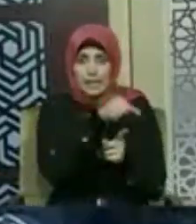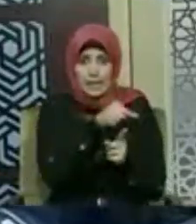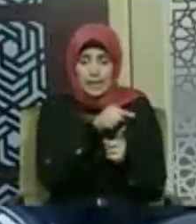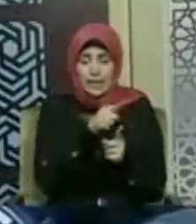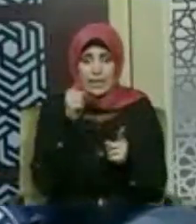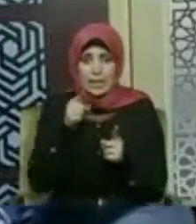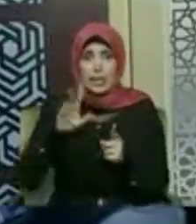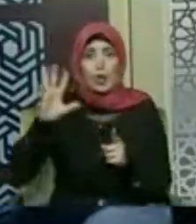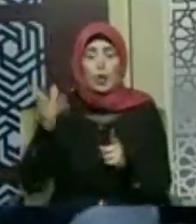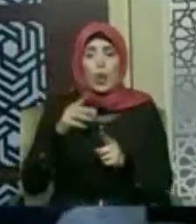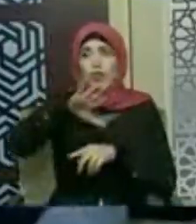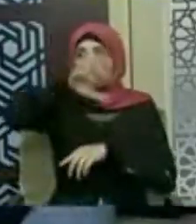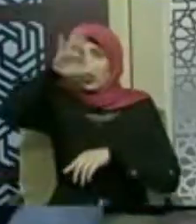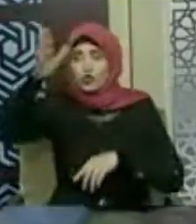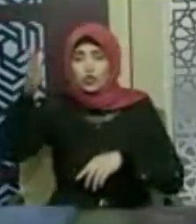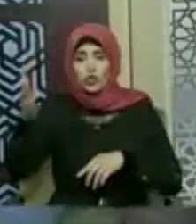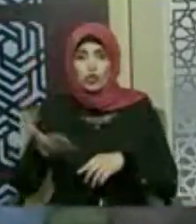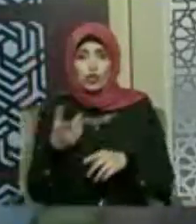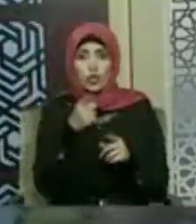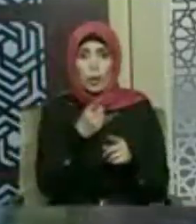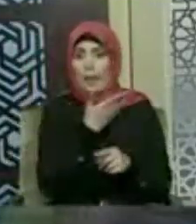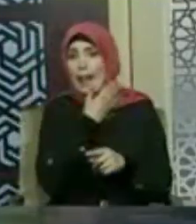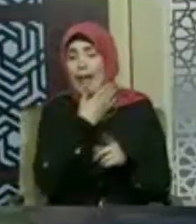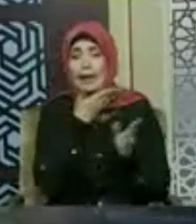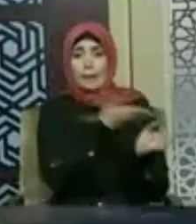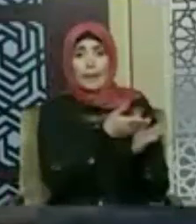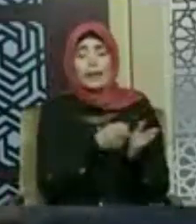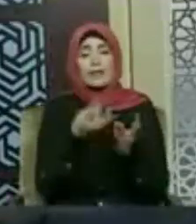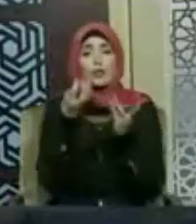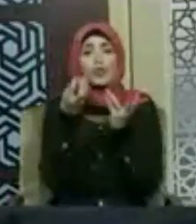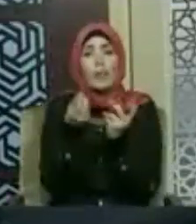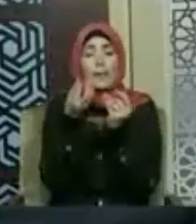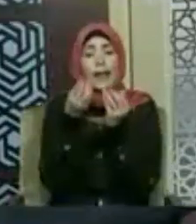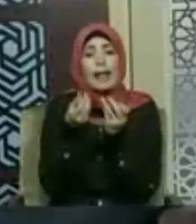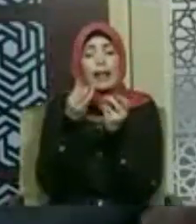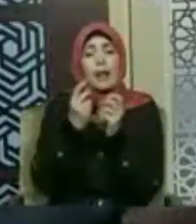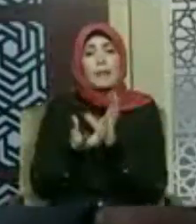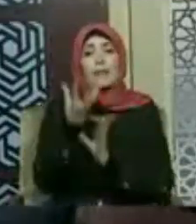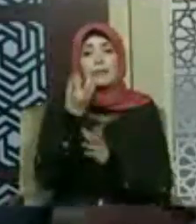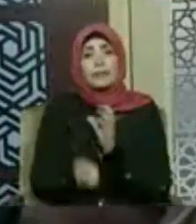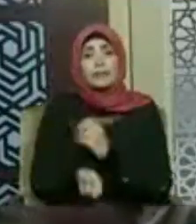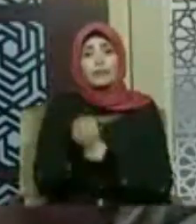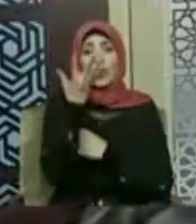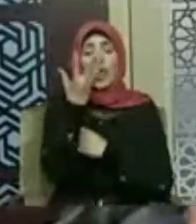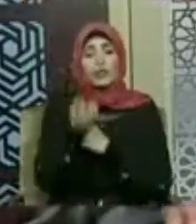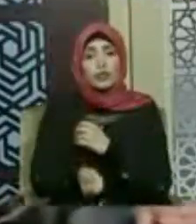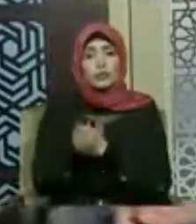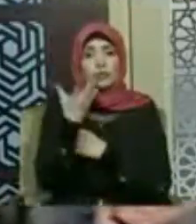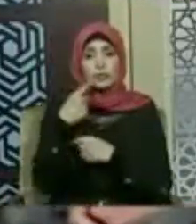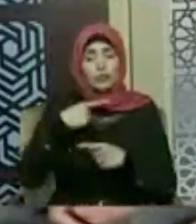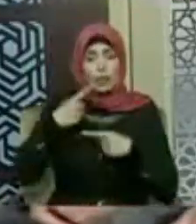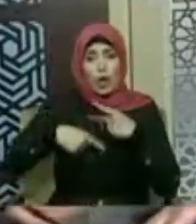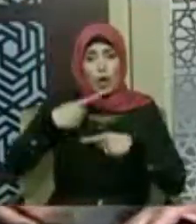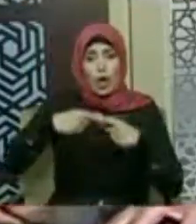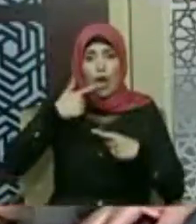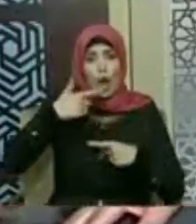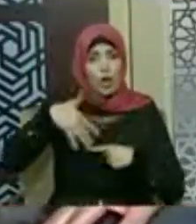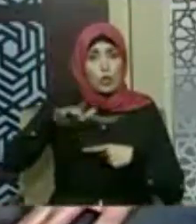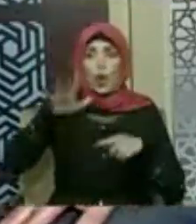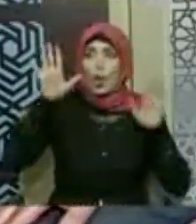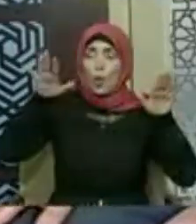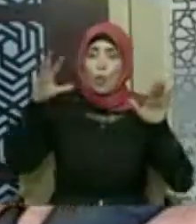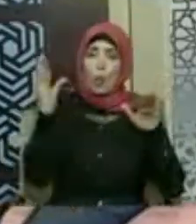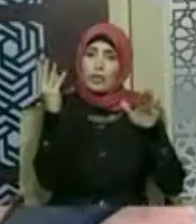معه يسبحن بالعشي والإشراق، والطير محشورة كل